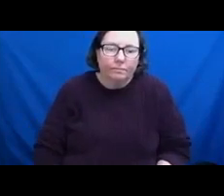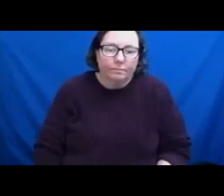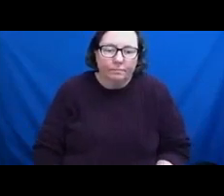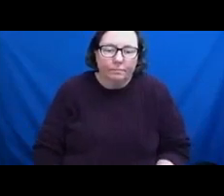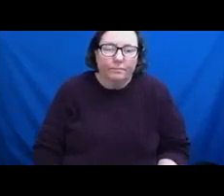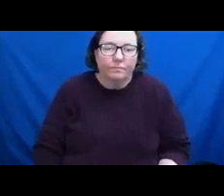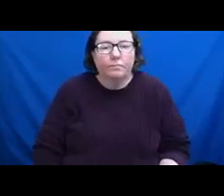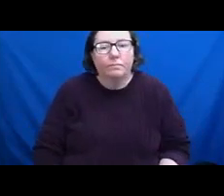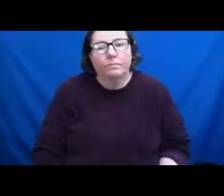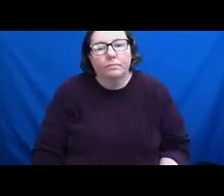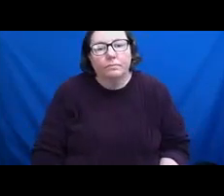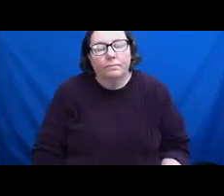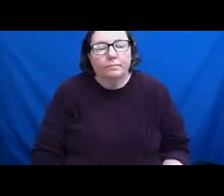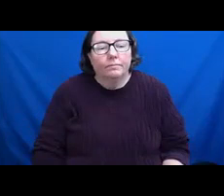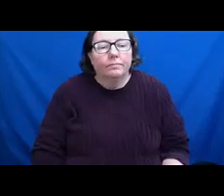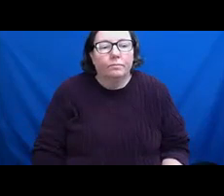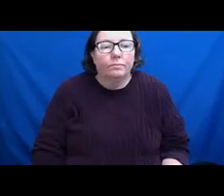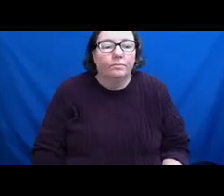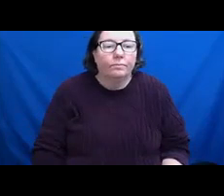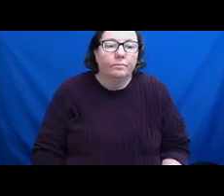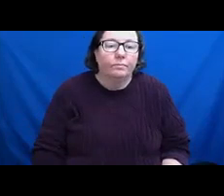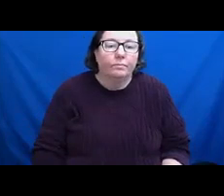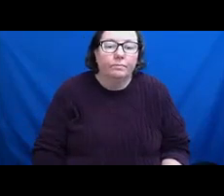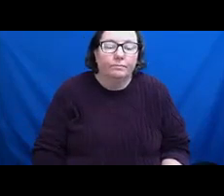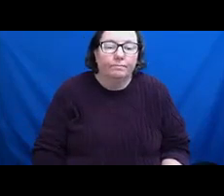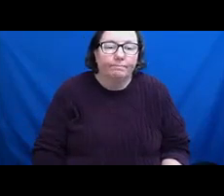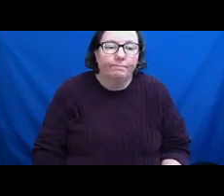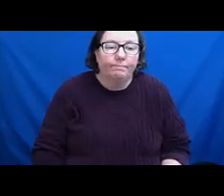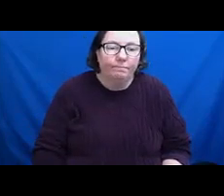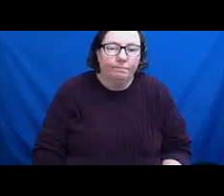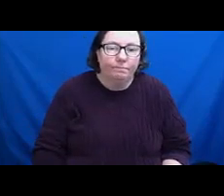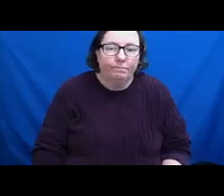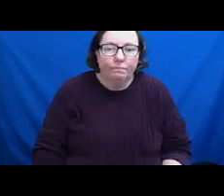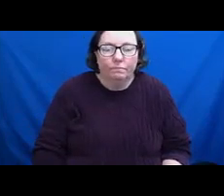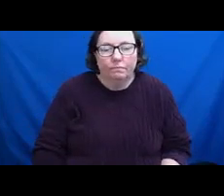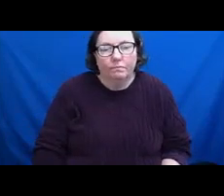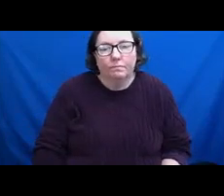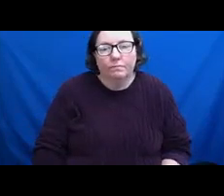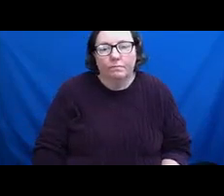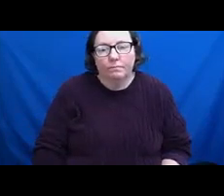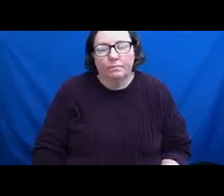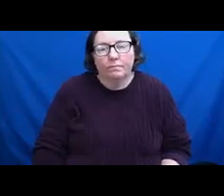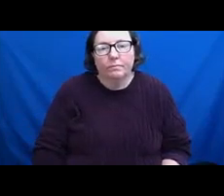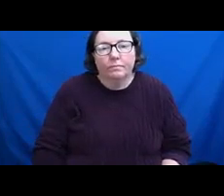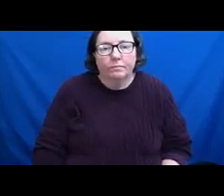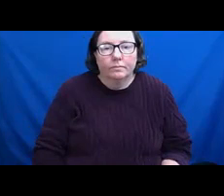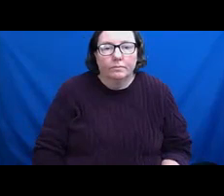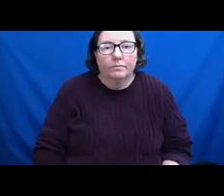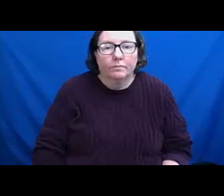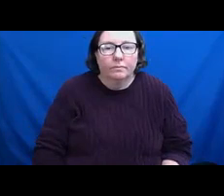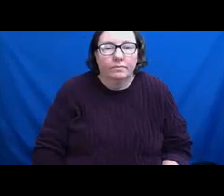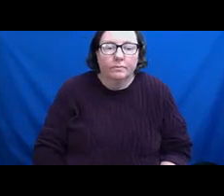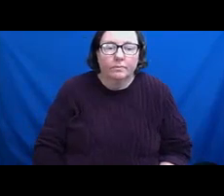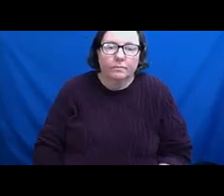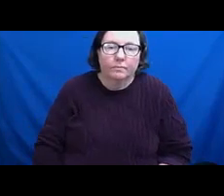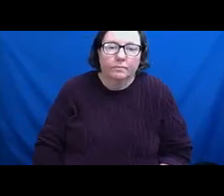monde qui a attendu l'émission après-midi. Et que tout le monde qui vient pour participer là-dedans,